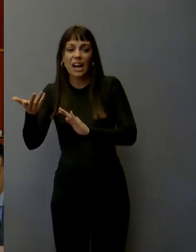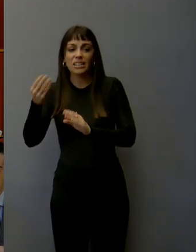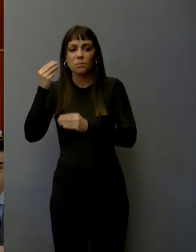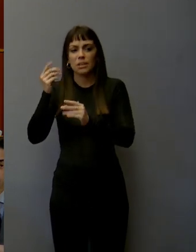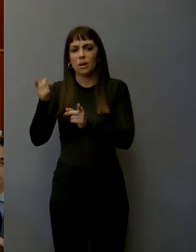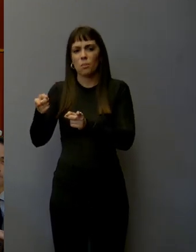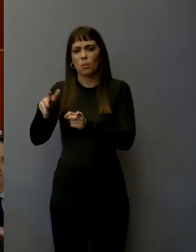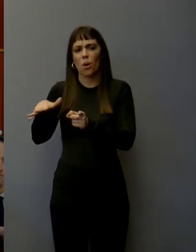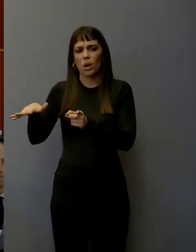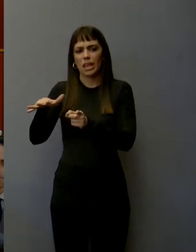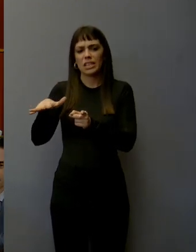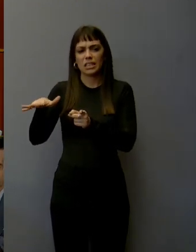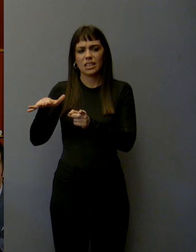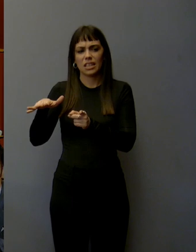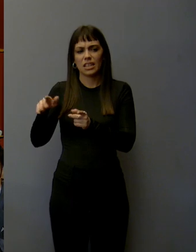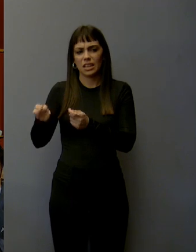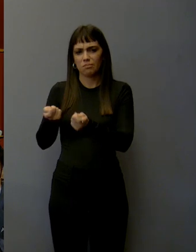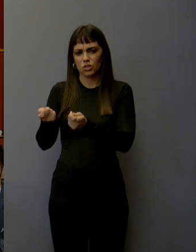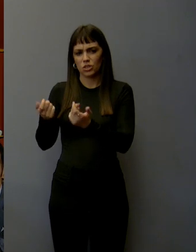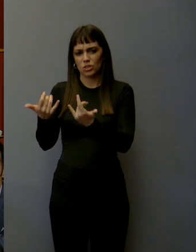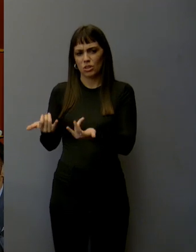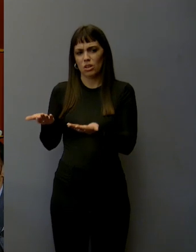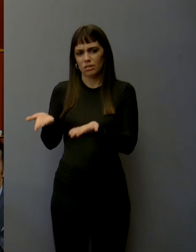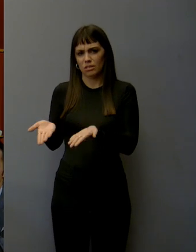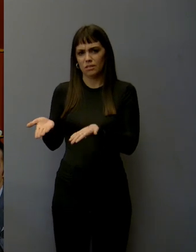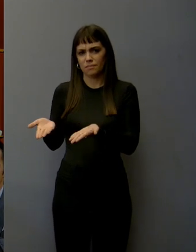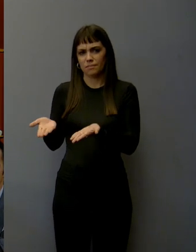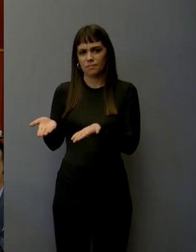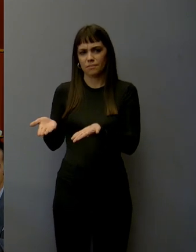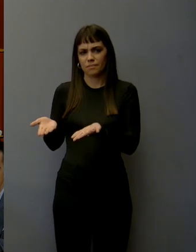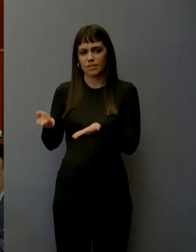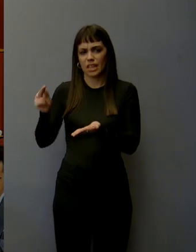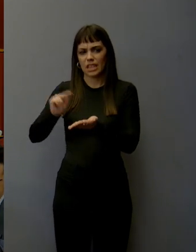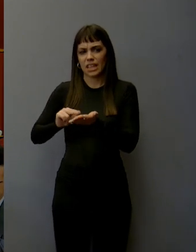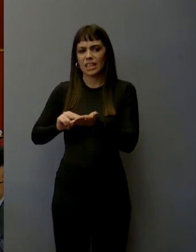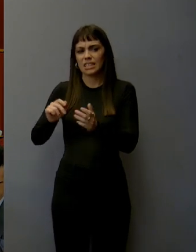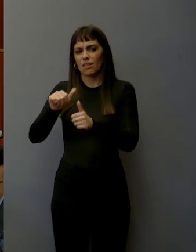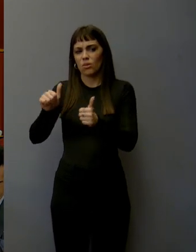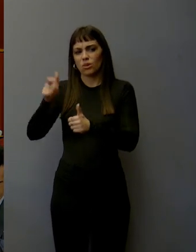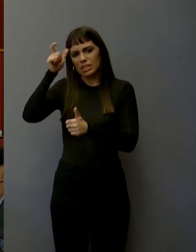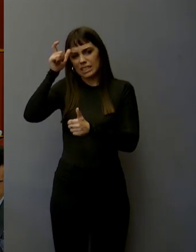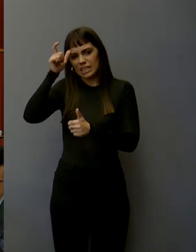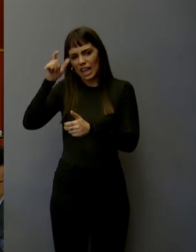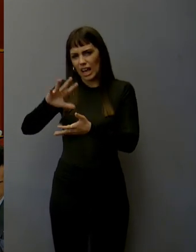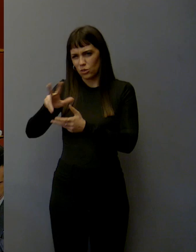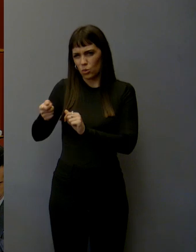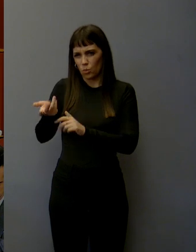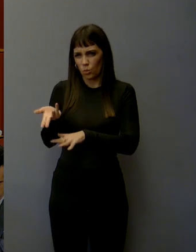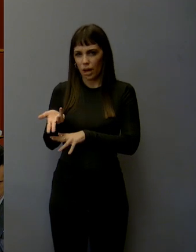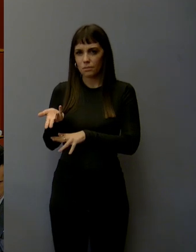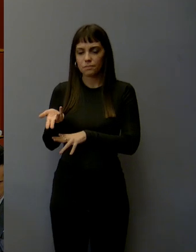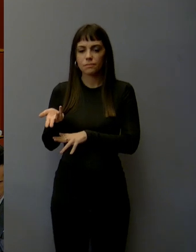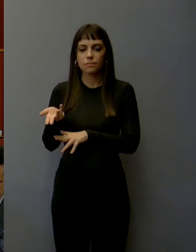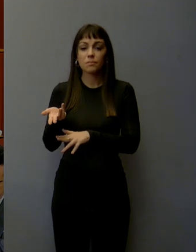a quella che oggi governa questa città cioè che le tasse fossero un furto di Stato Ora Diciamo erano anni